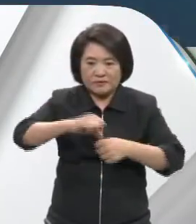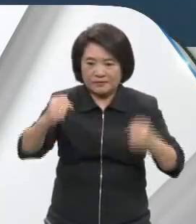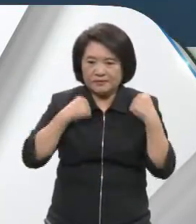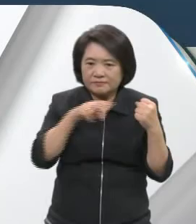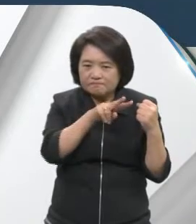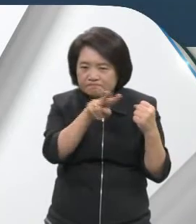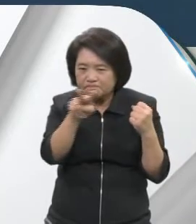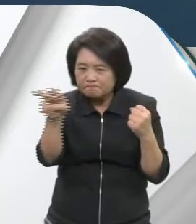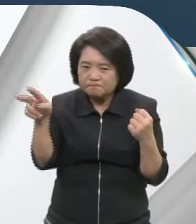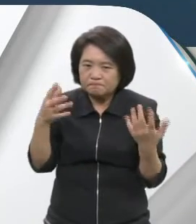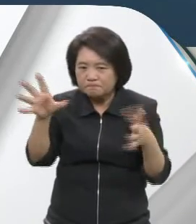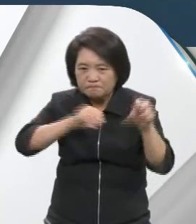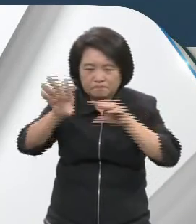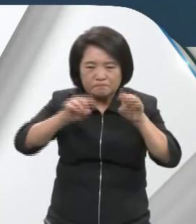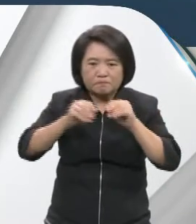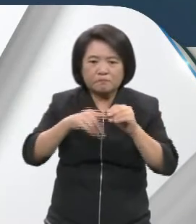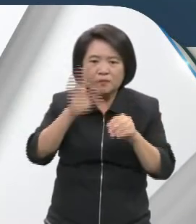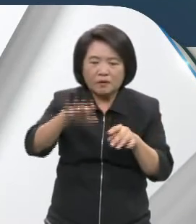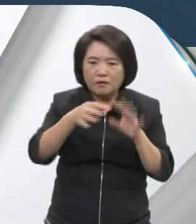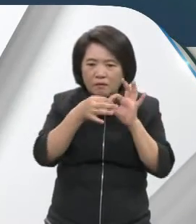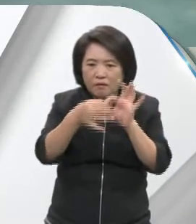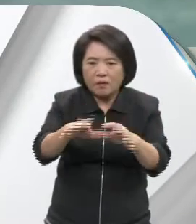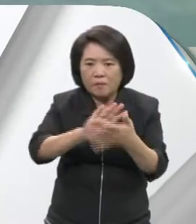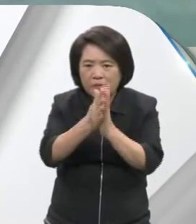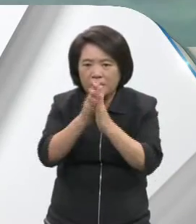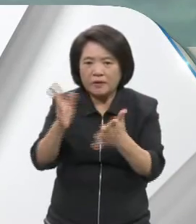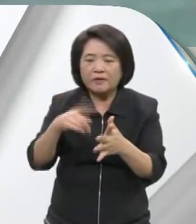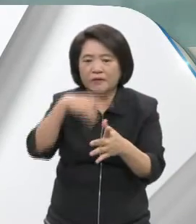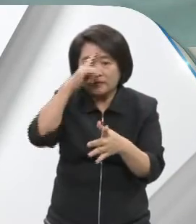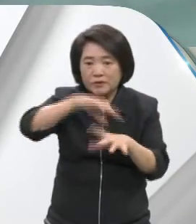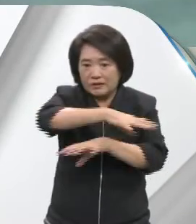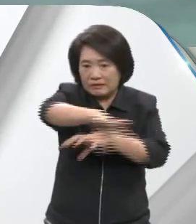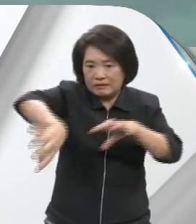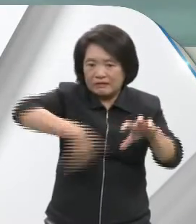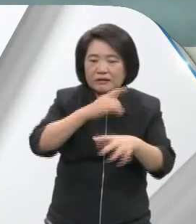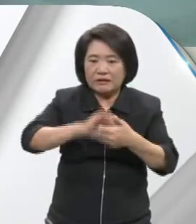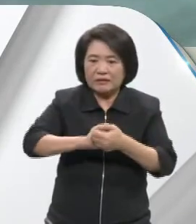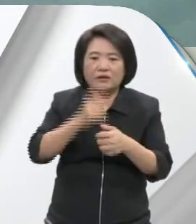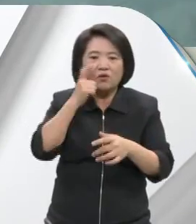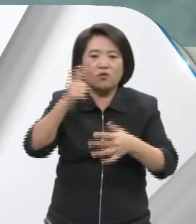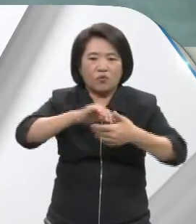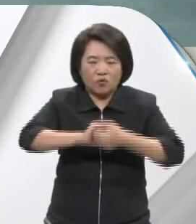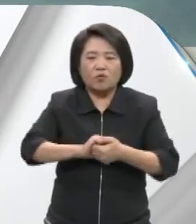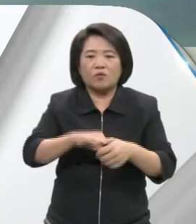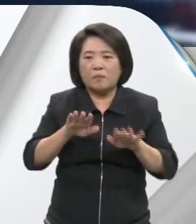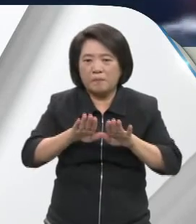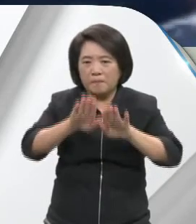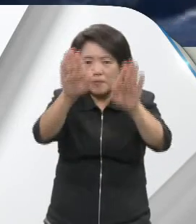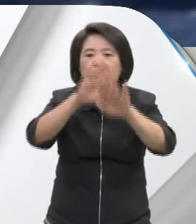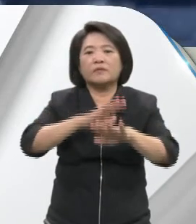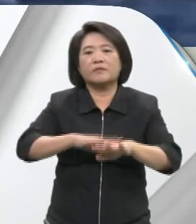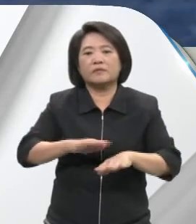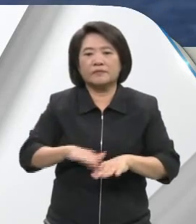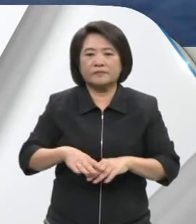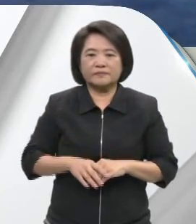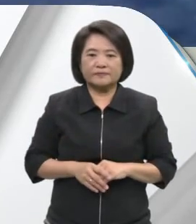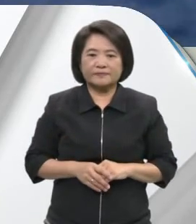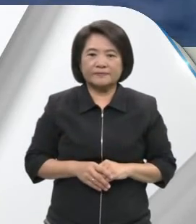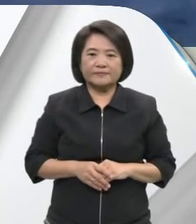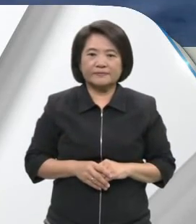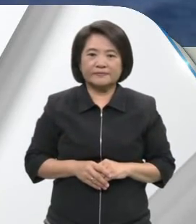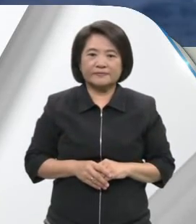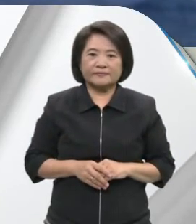强情报的消息，观察后续的变化，希望两个区域稳定发展。香港新闻，陈永俊台北报道。